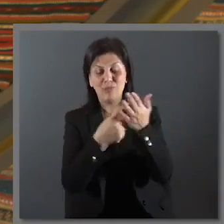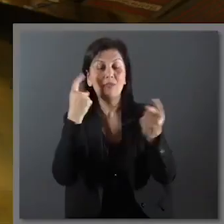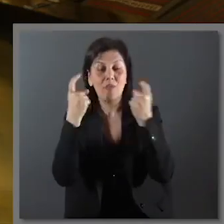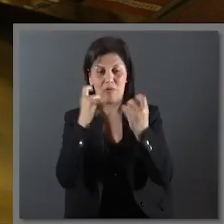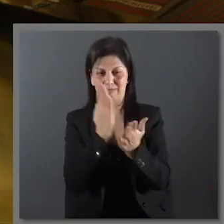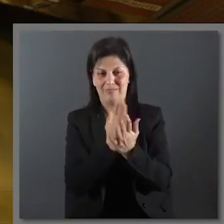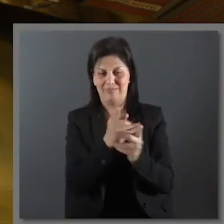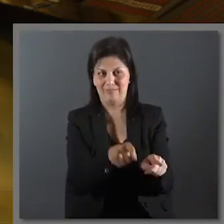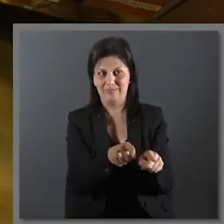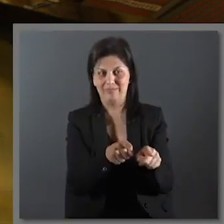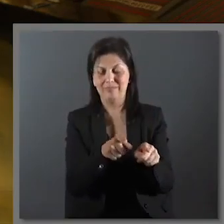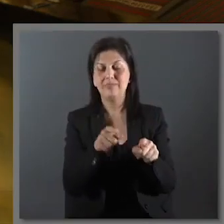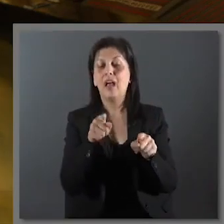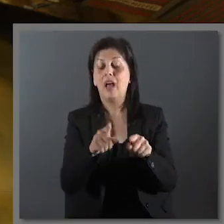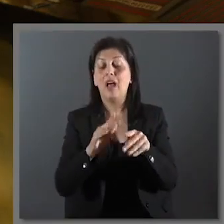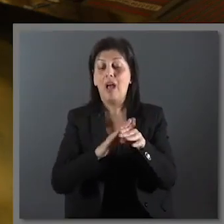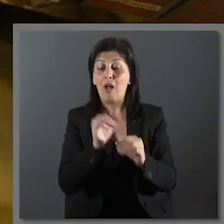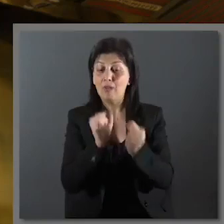edilir.